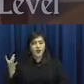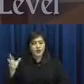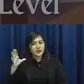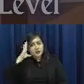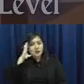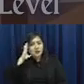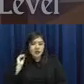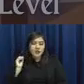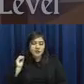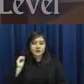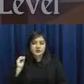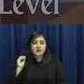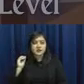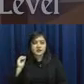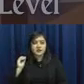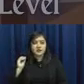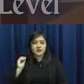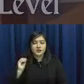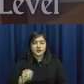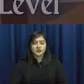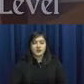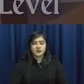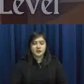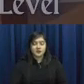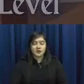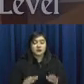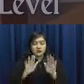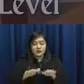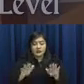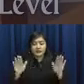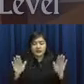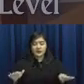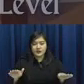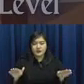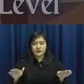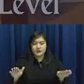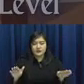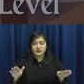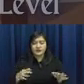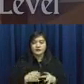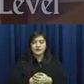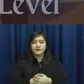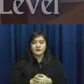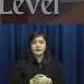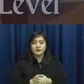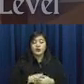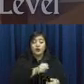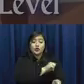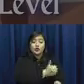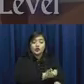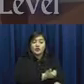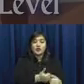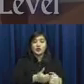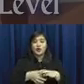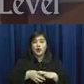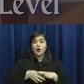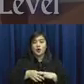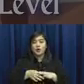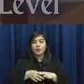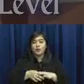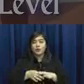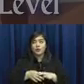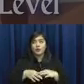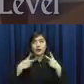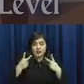na ito, ramdam ng mga anak o ng sino mang miyembro sa pamilya, ang authority, ang presensya ng authority